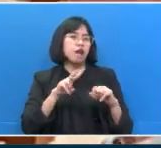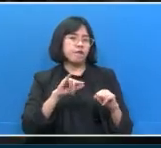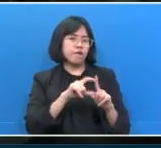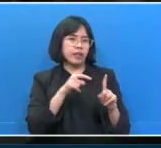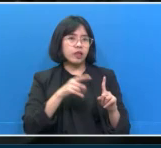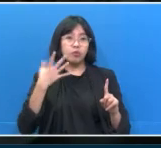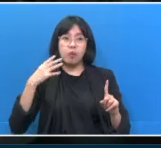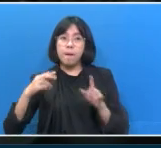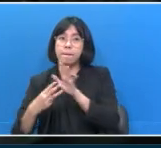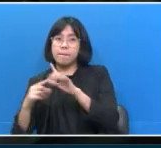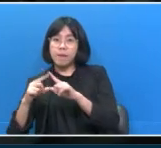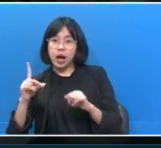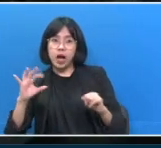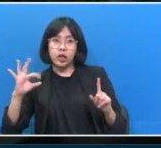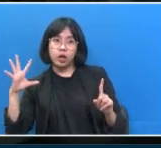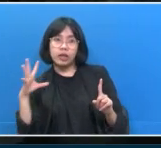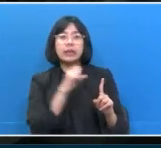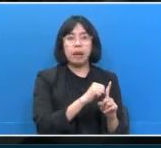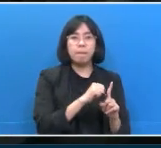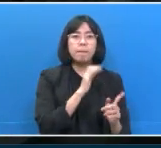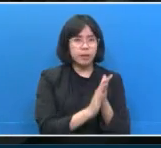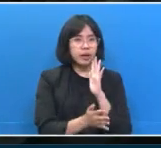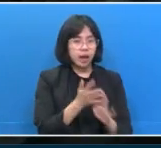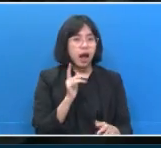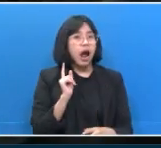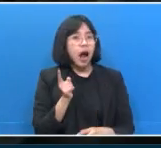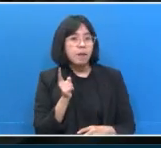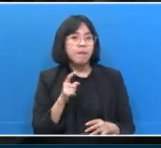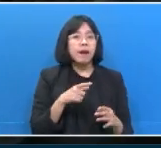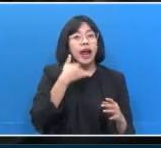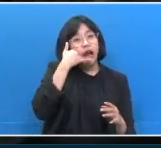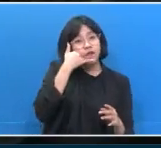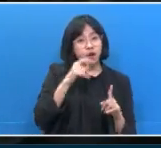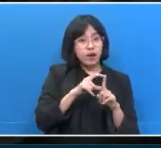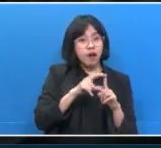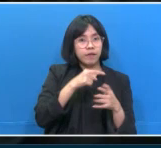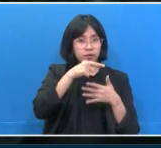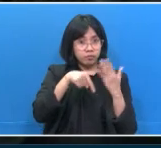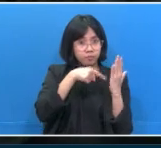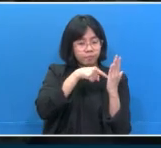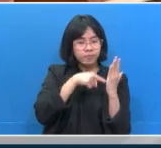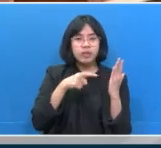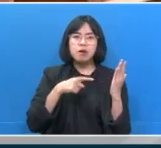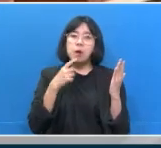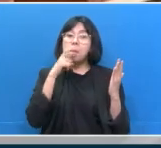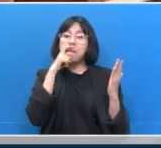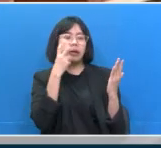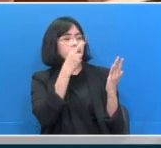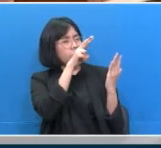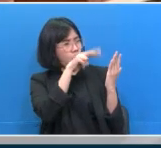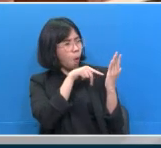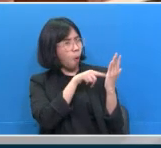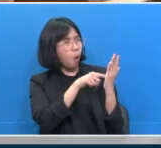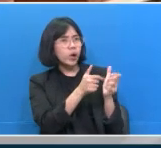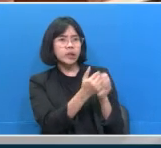Mario Dandi. Hal itu diketahui Jonathan saat mengecek ponsel David. Ancaman itu disampaikan oleh Mario Dandi melalui